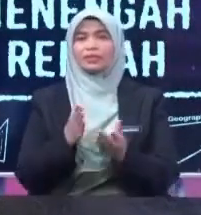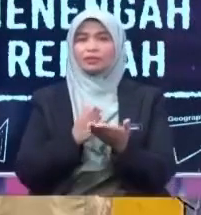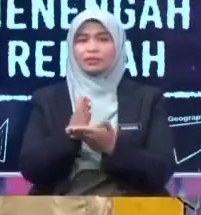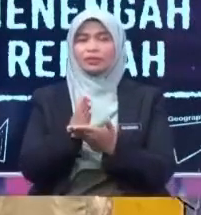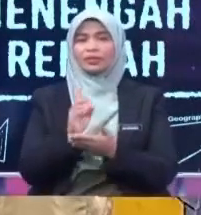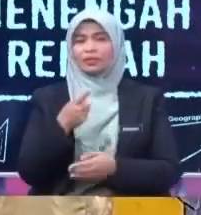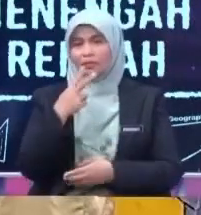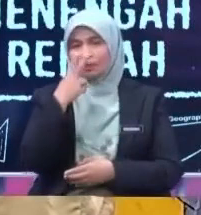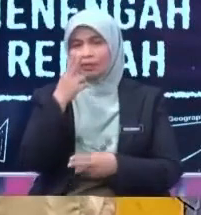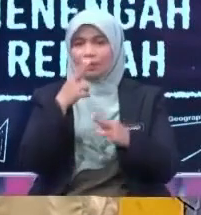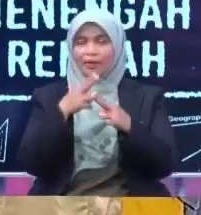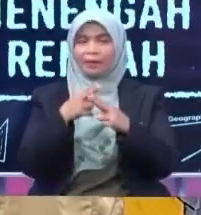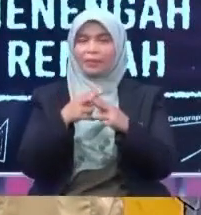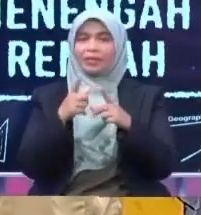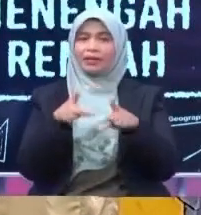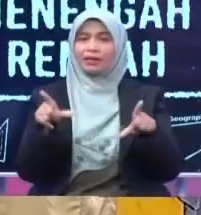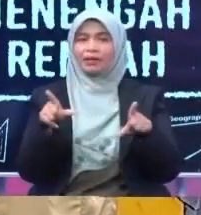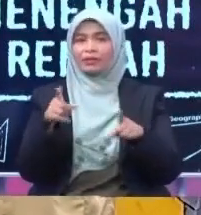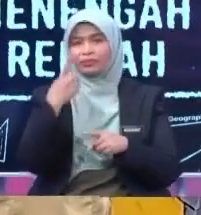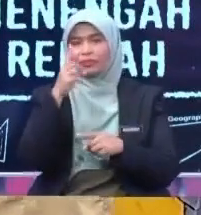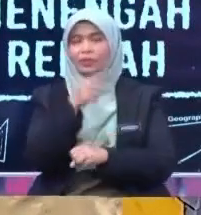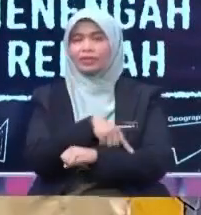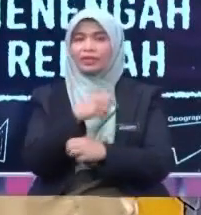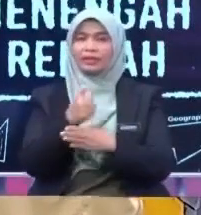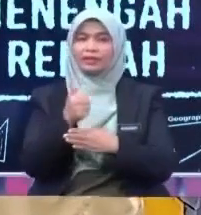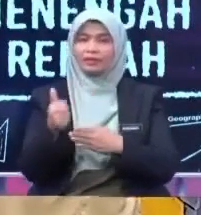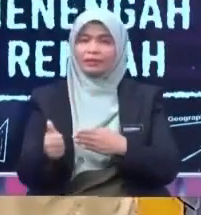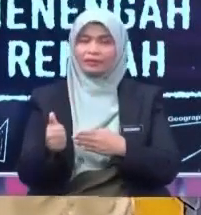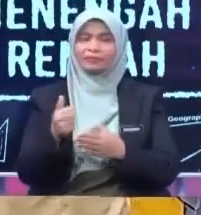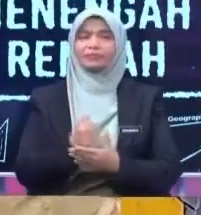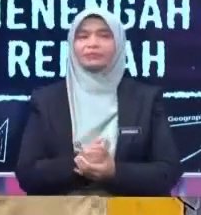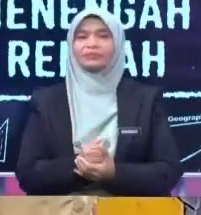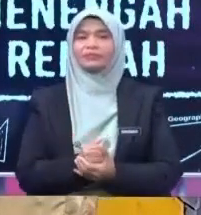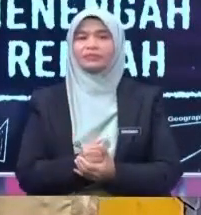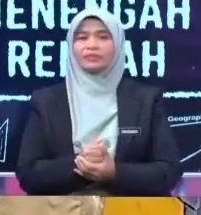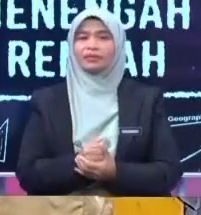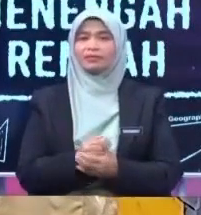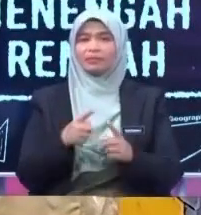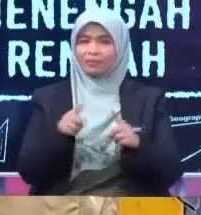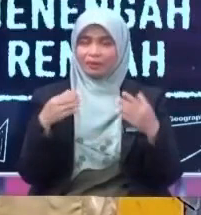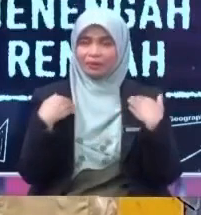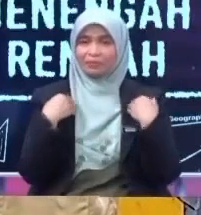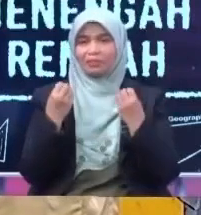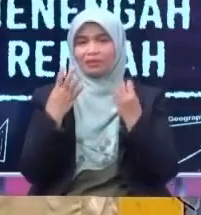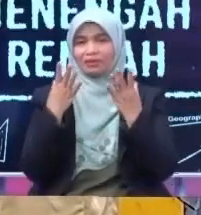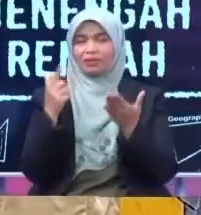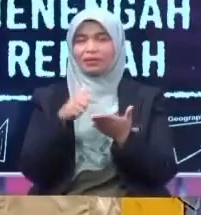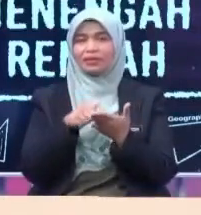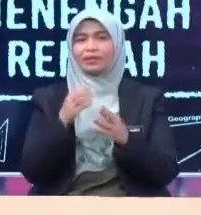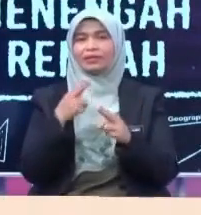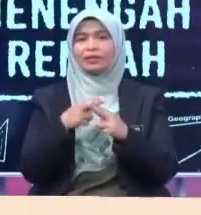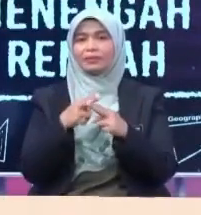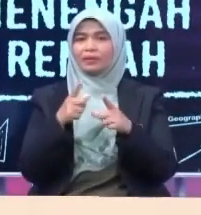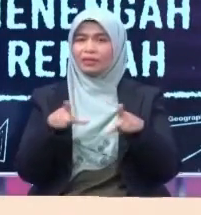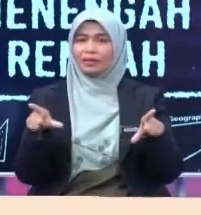kita tengok pula nama-nama lain bagi hari akhirat. Kita selalu dengar hari akhirat saja kan? Betul. Tapi sebenarnya ada banyak lagi nama lain dan